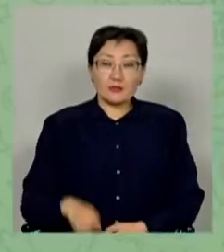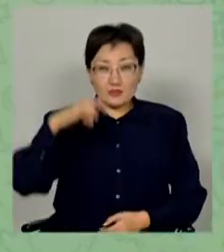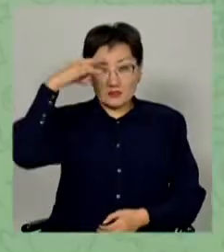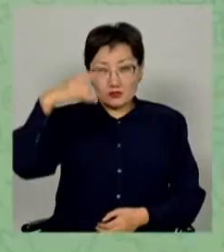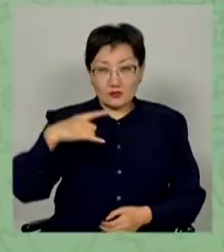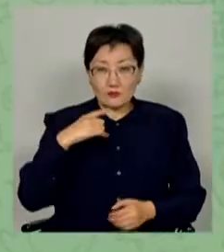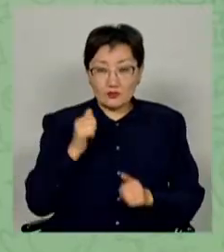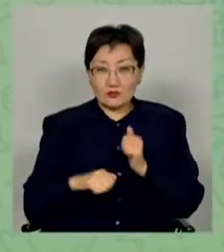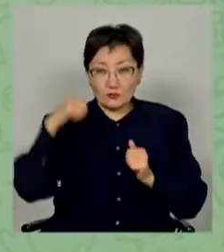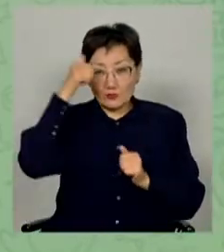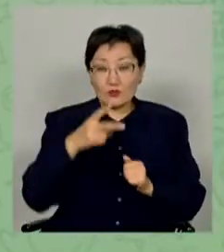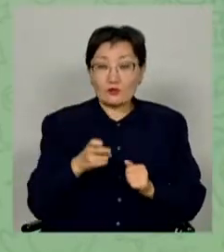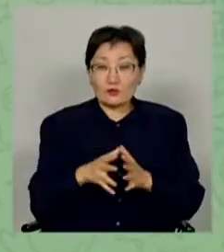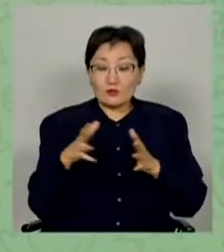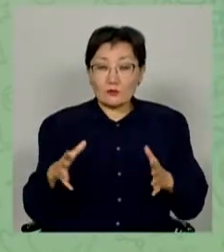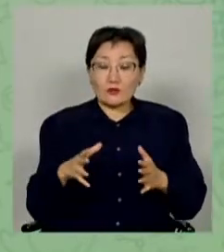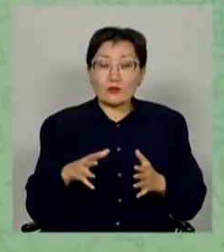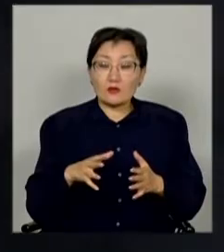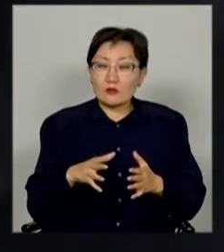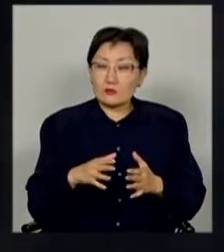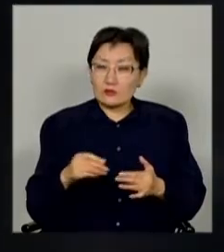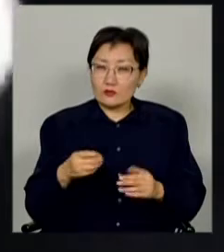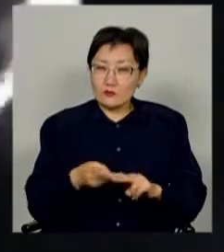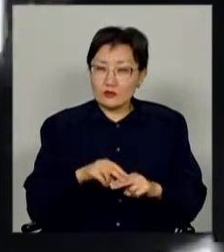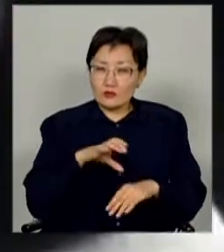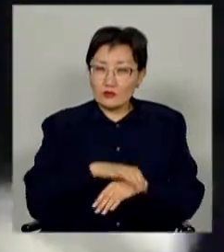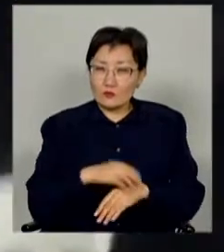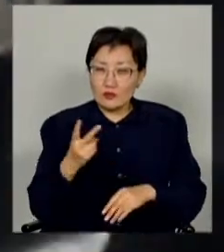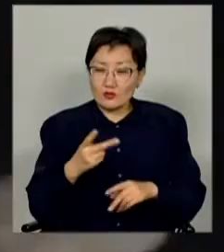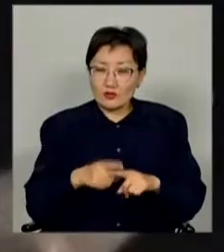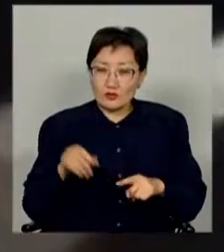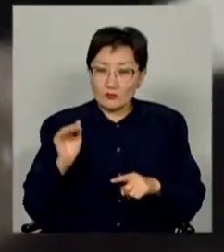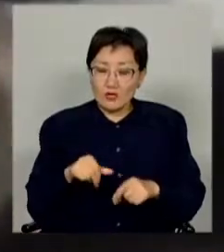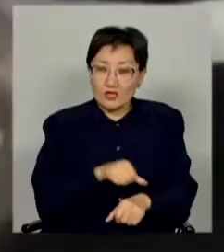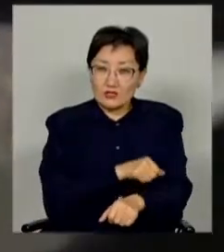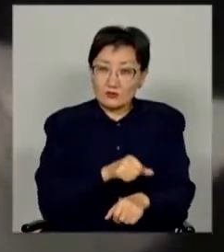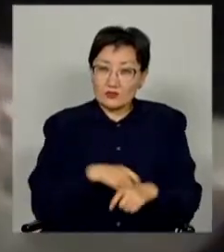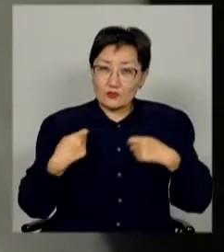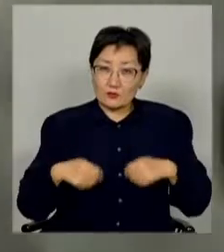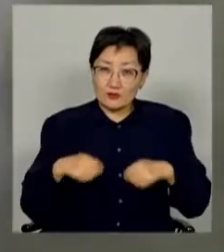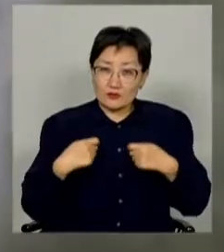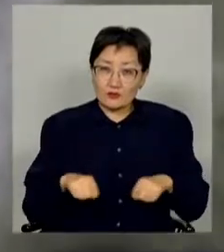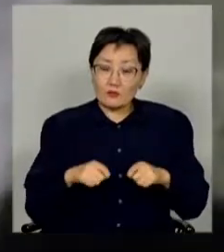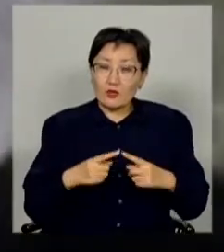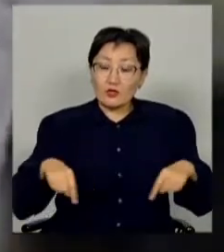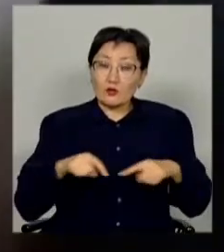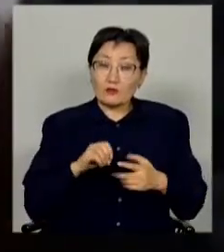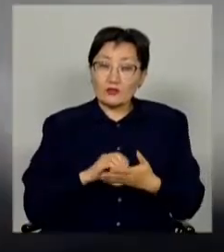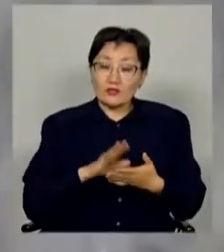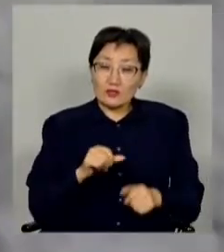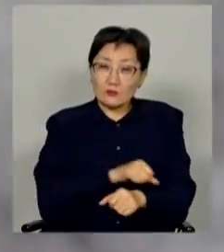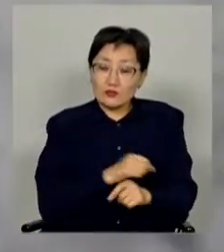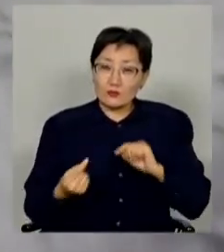Қазақстанда жыл сайын 200-ден астам есірткі алқабы анықталады. Биылдың өзінде 2,5 мың есірткі сату қылмысы тіркелген. Нашақорлыққа